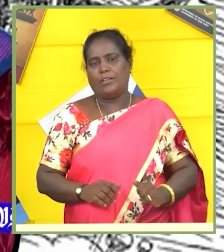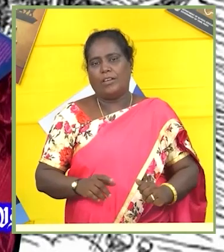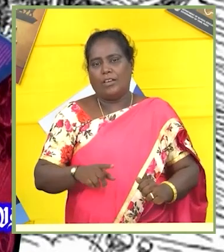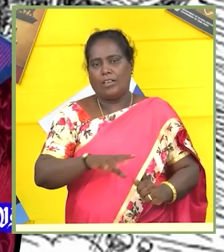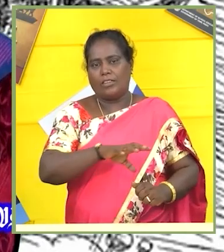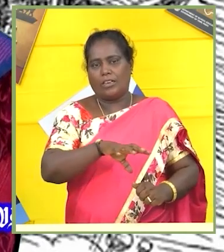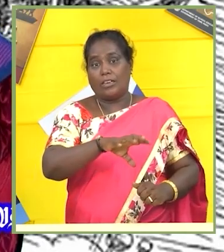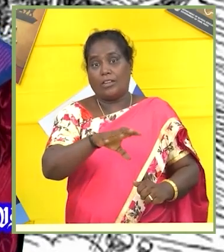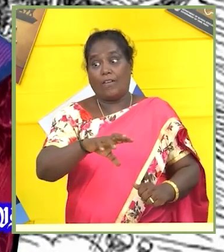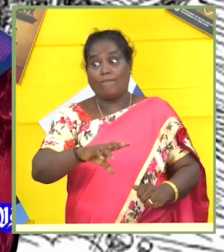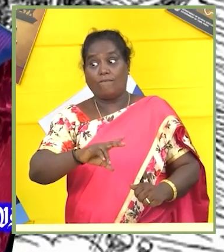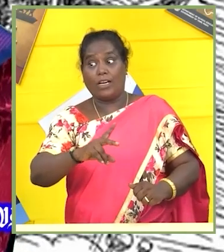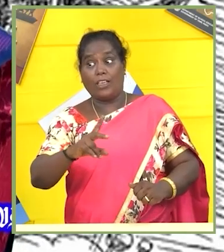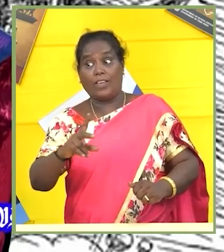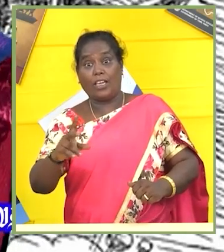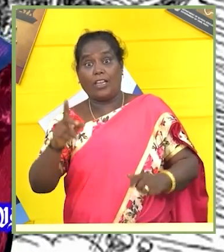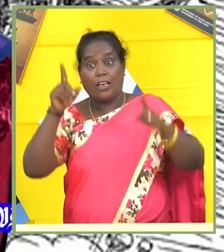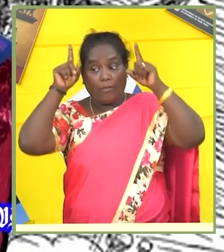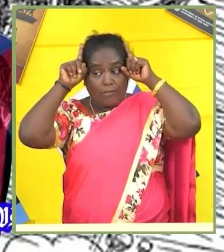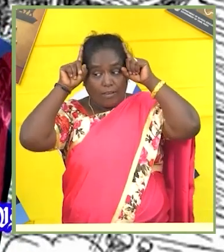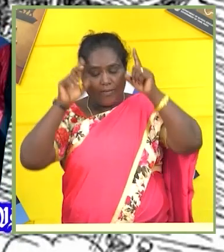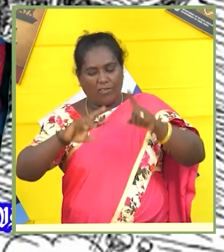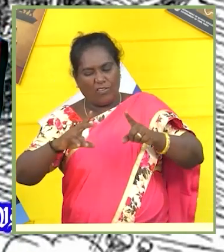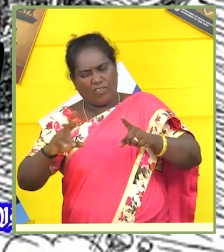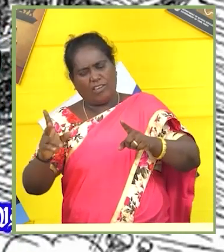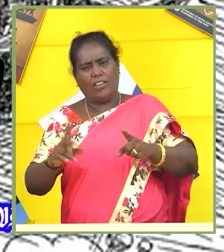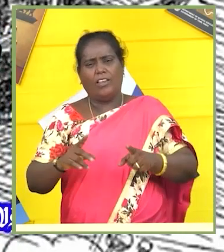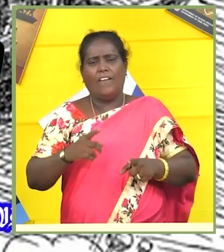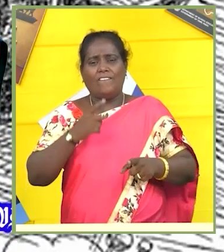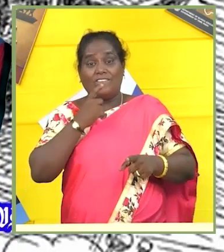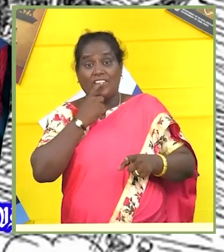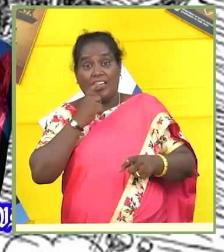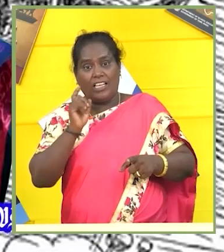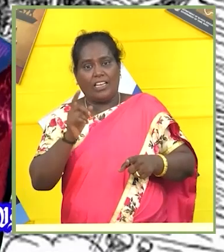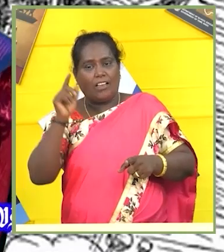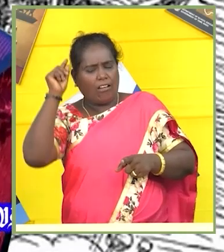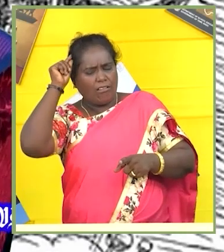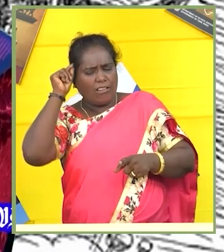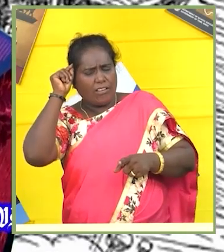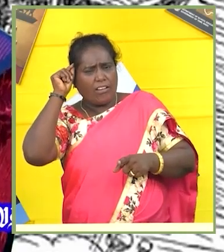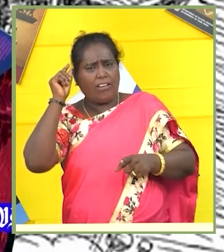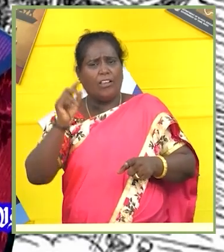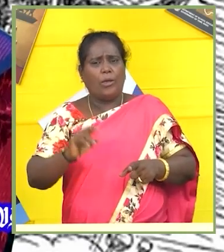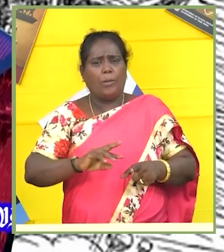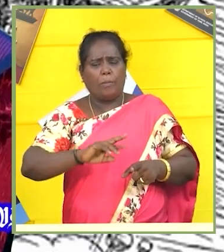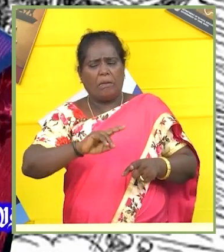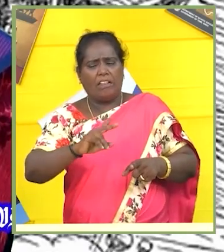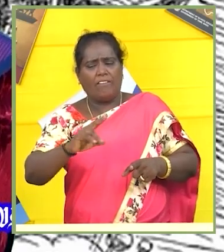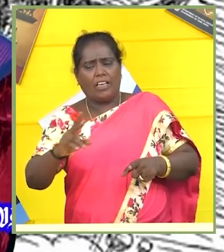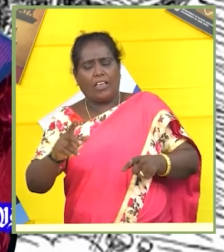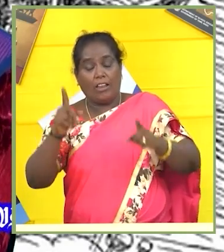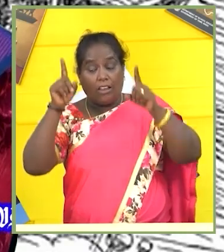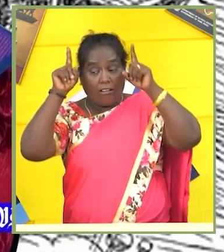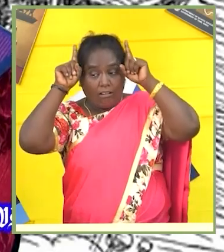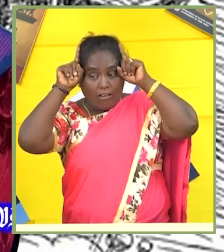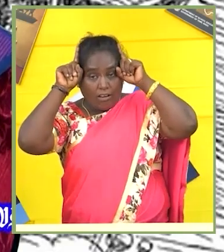சாதாரணமாலாம் நிற்கலை, மிடுக்கோடும் சினத்தோடும் நிற்குது. அது இருந்தாலும் எக்குளமும் போற்றும் ஆயர் குலத்து வீரர்கள் என்ன பண்ணுறாங்கன்னா